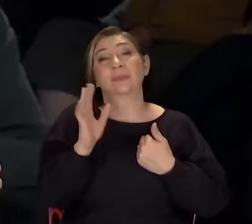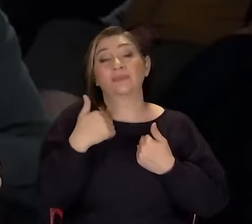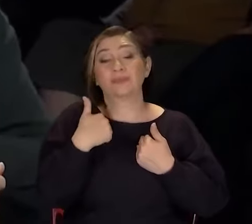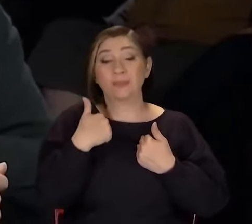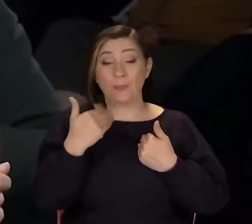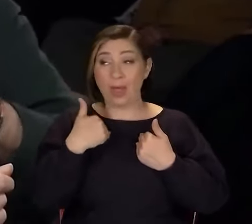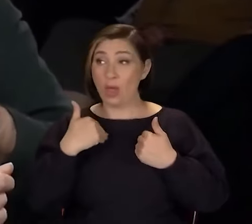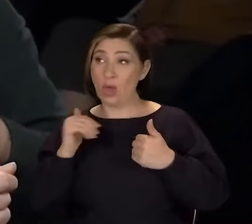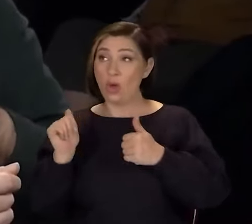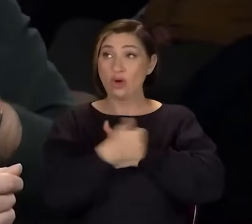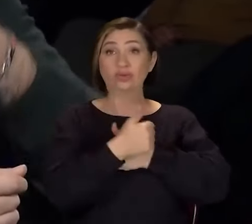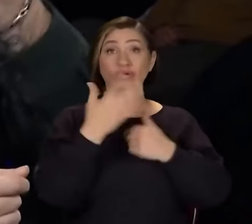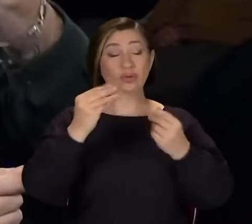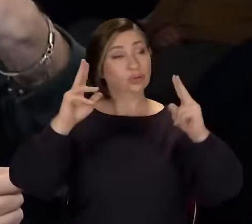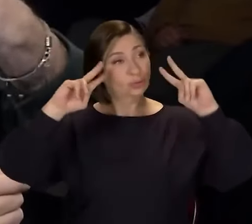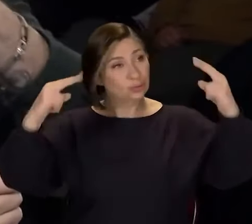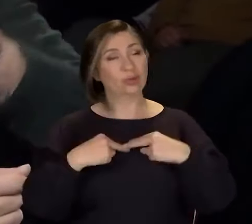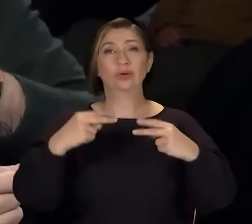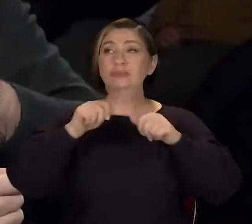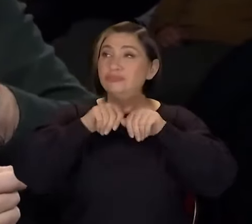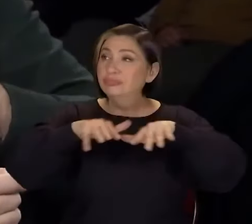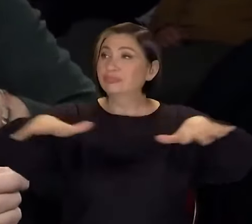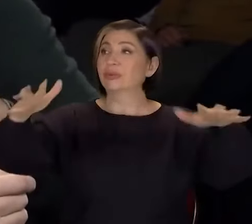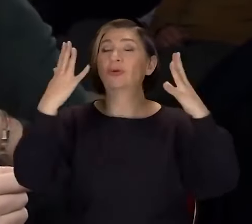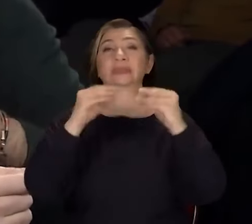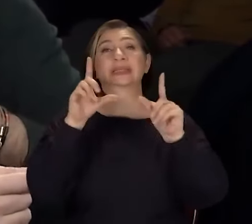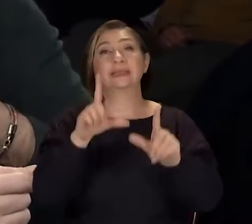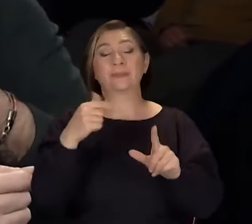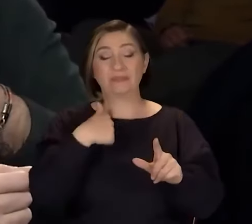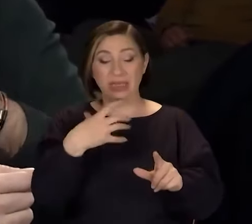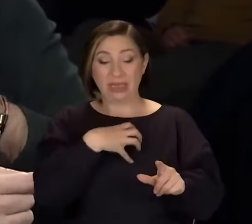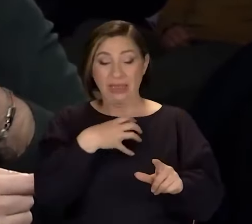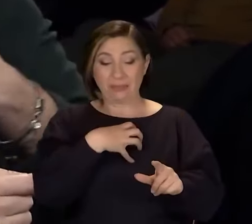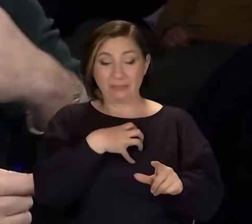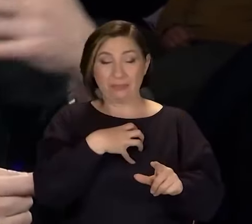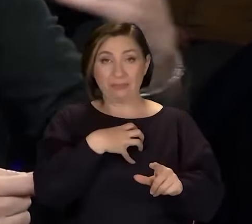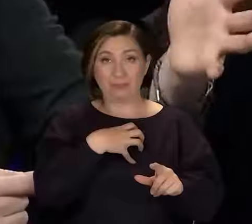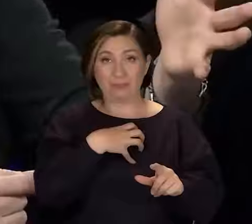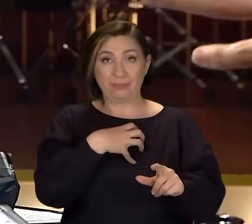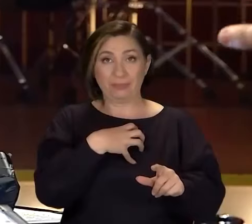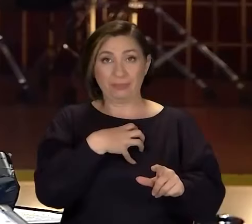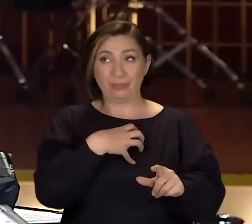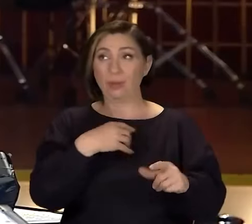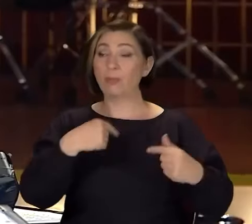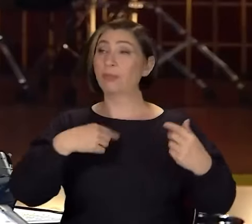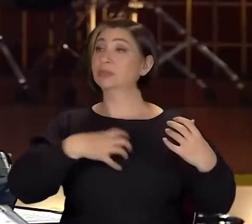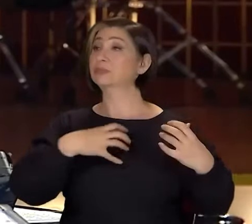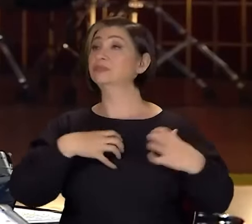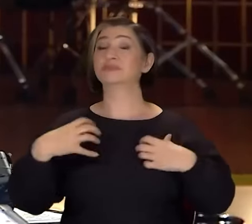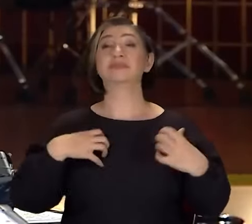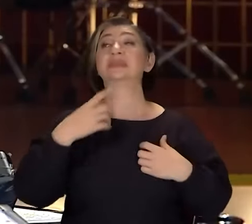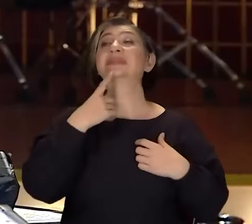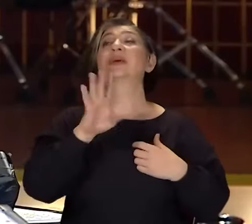şeyin öncüsü olmalıyım. Ben popüler hale getirmeliyim ve benim gibiler. Yani ben kendimi hani megalomanlık gibi